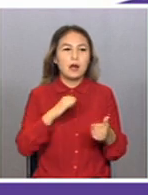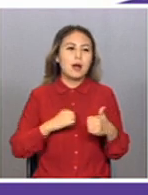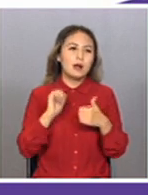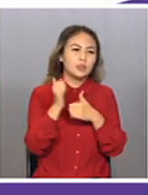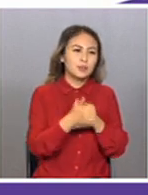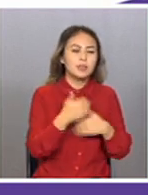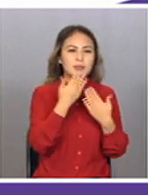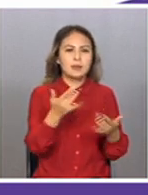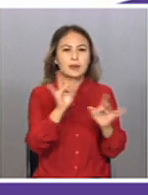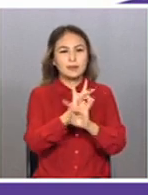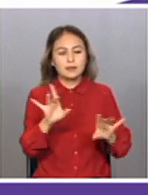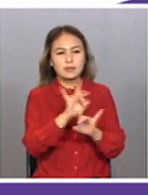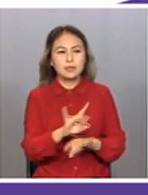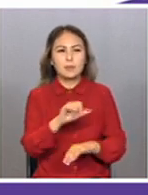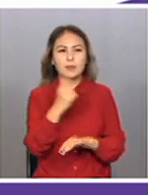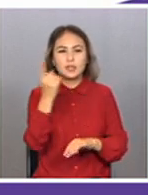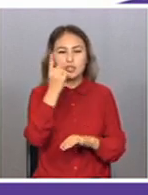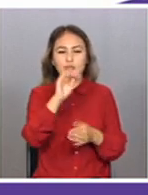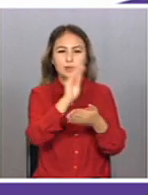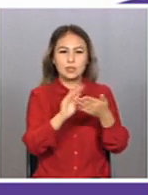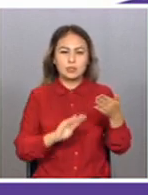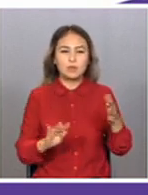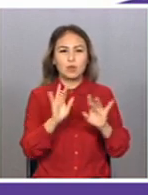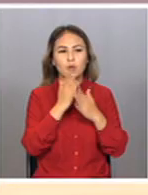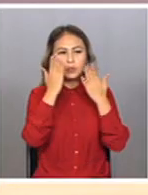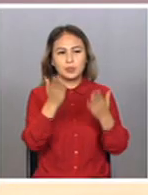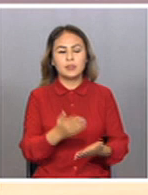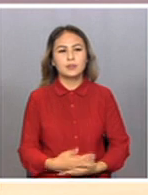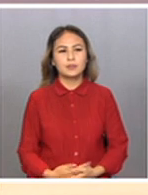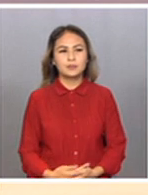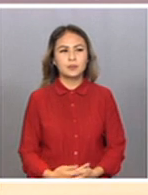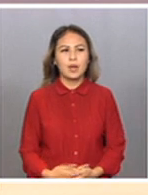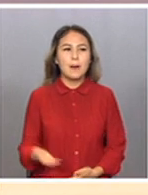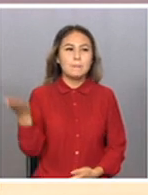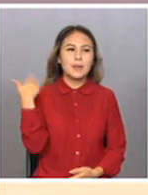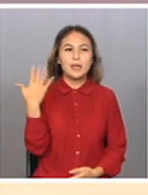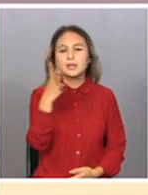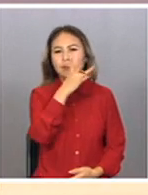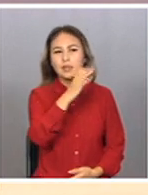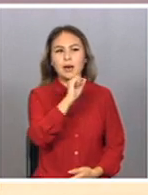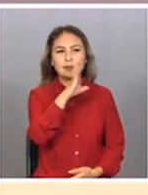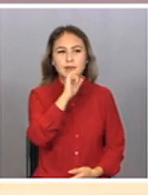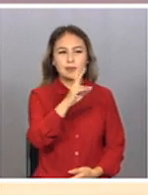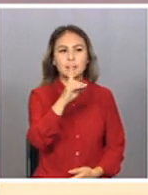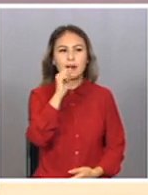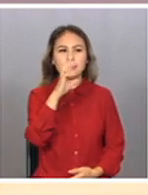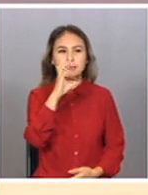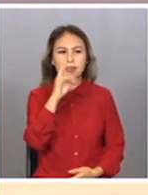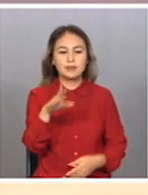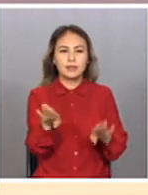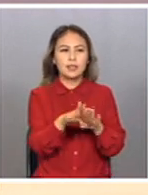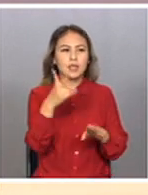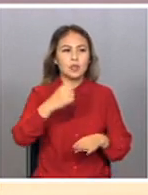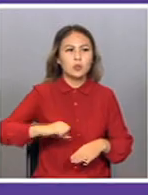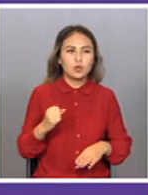сендерге ертегінің бірінші кіріспе бөлімін оқып берейін. Баяғы заманда Асан, Қасен деген екі